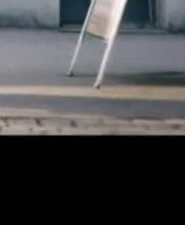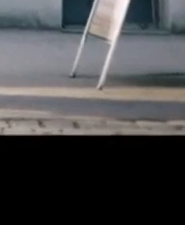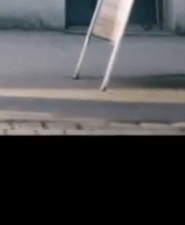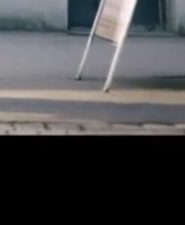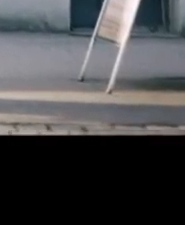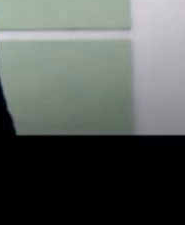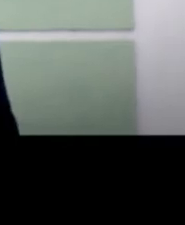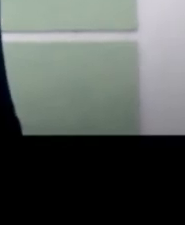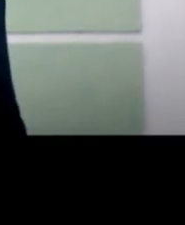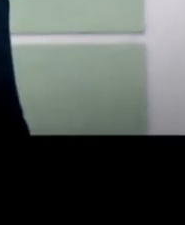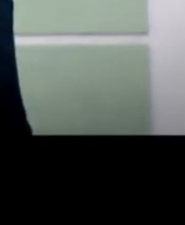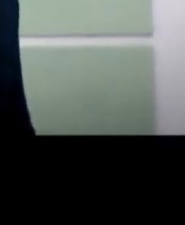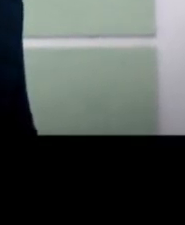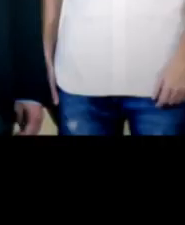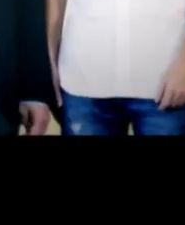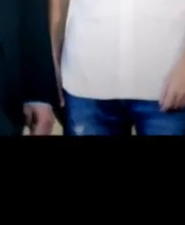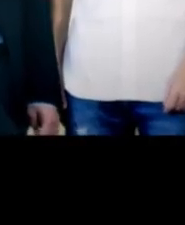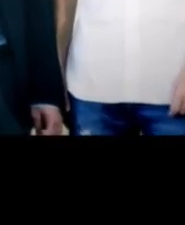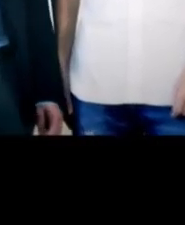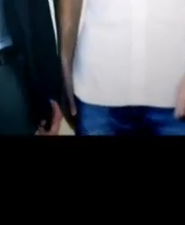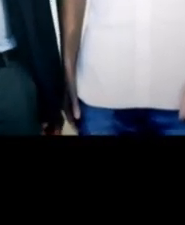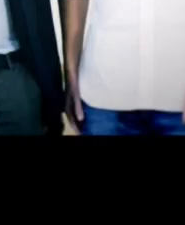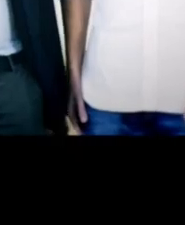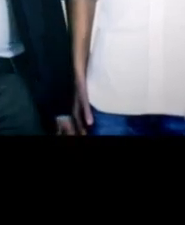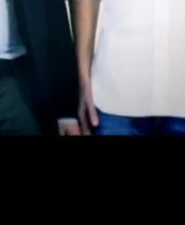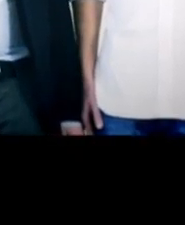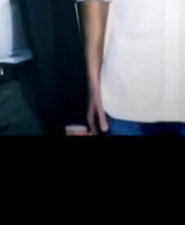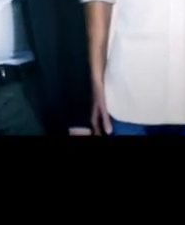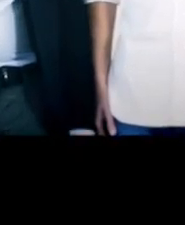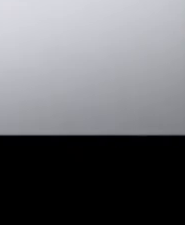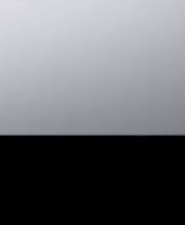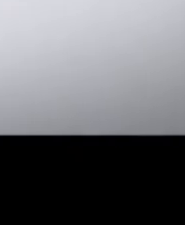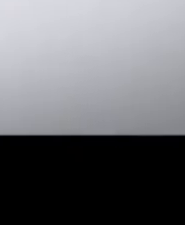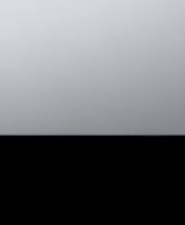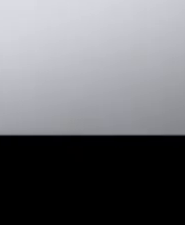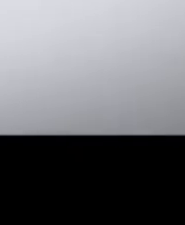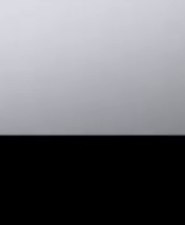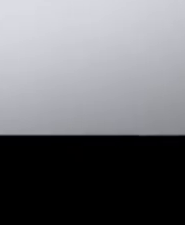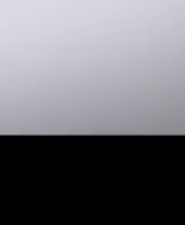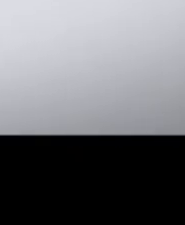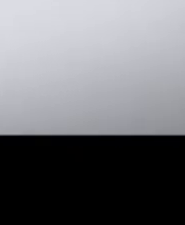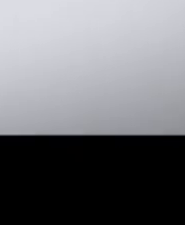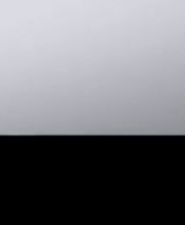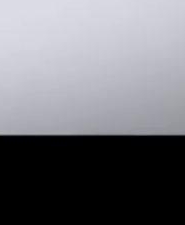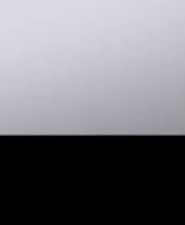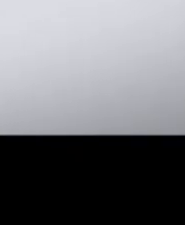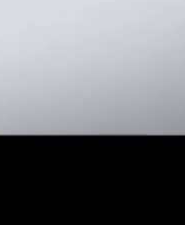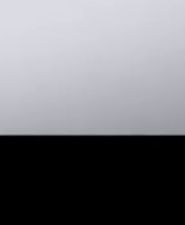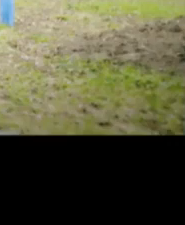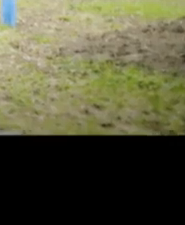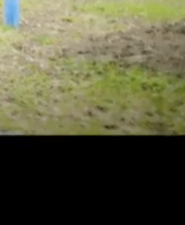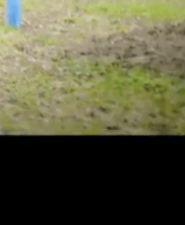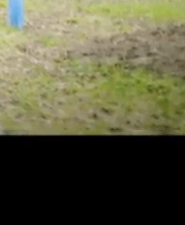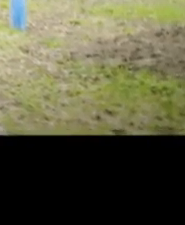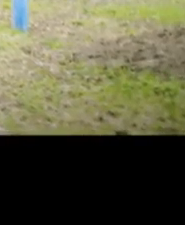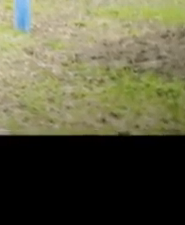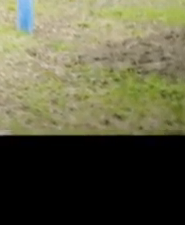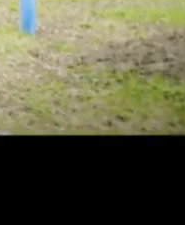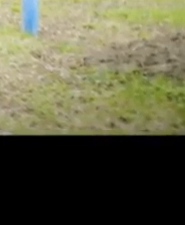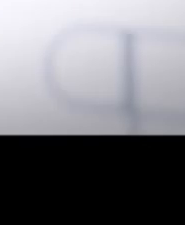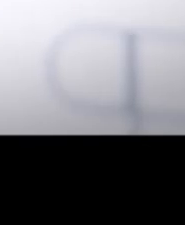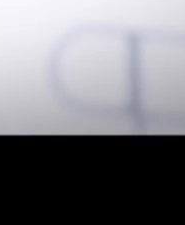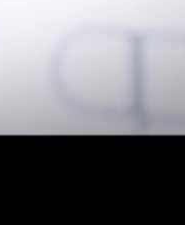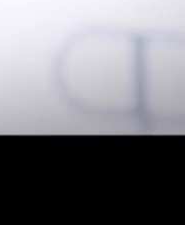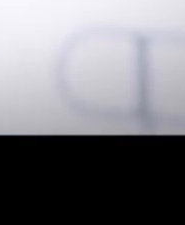Wir packen an. Wir sind die jungen Herzen. Wir sind die erfahrenen Köpfe. Wir sind